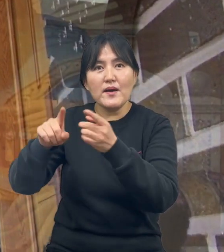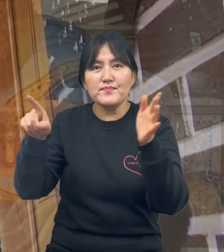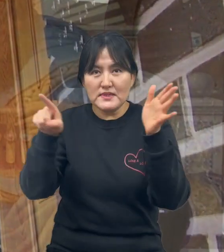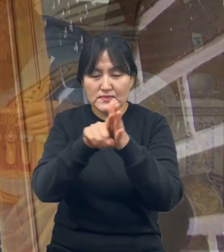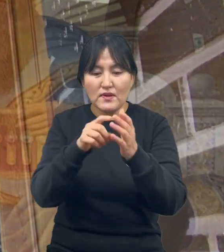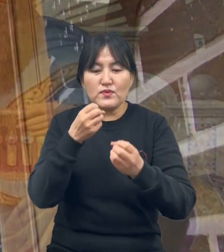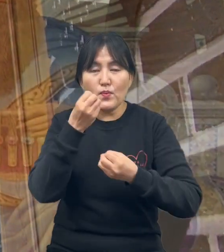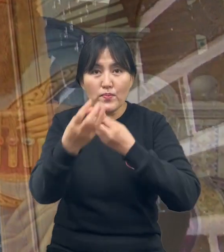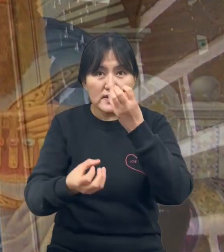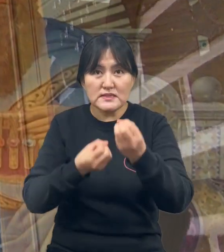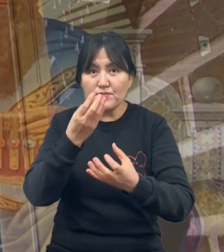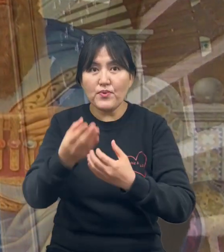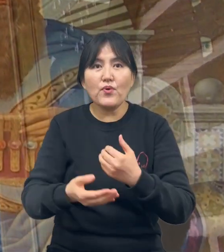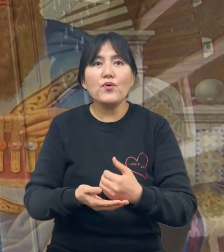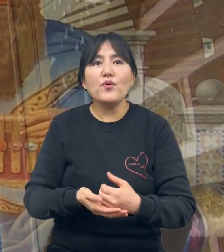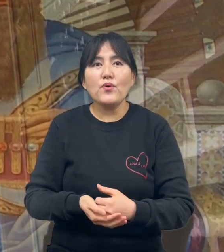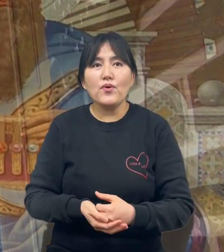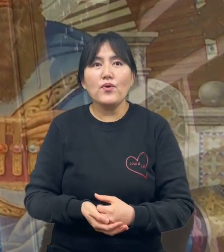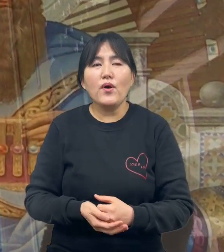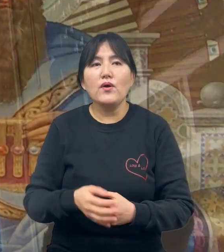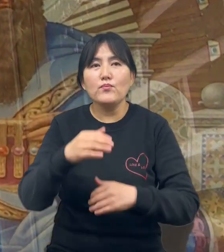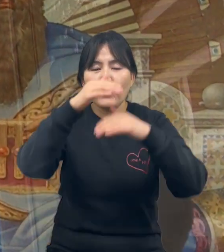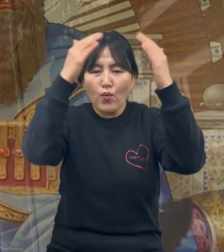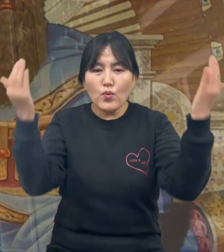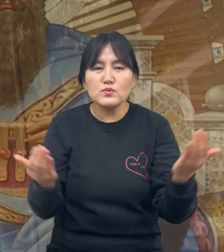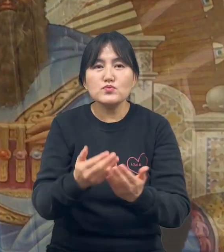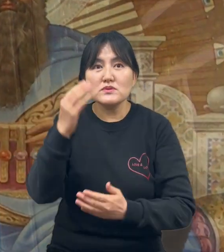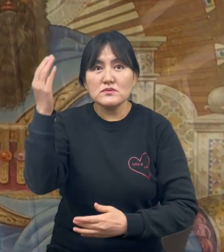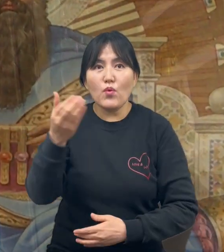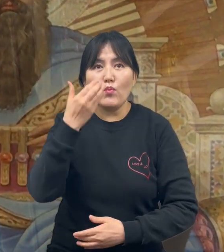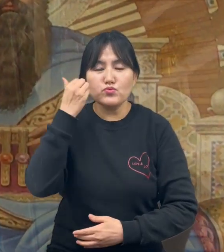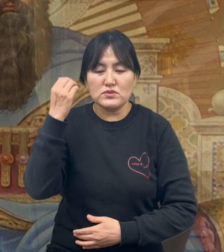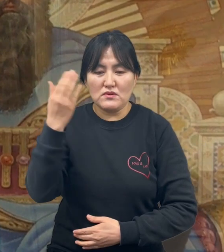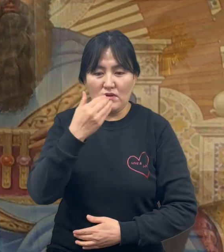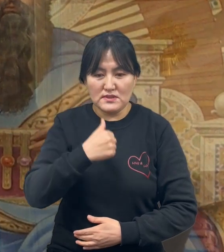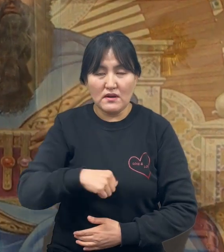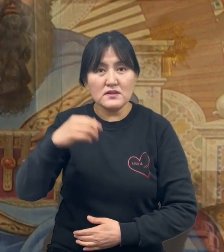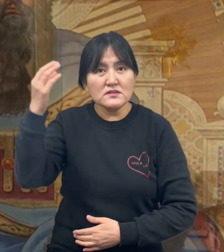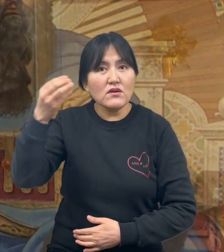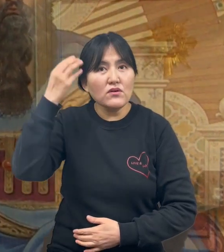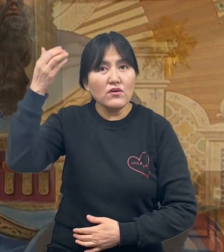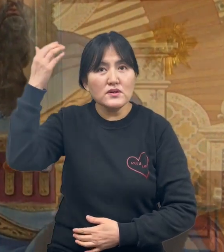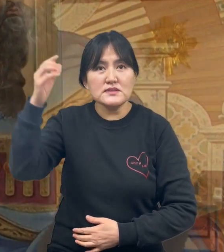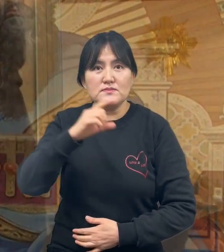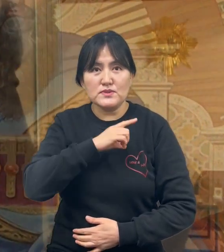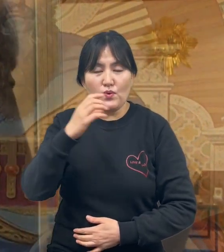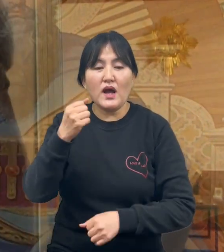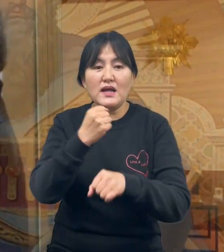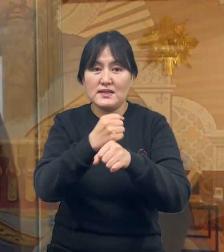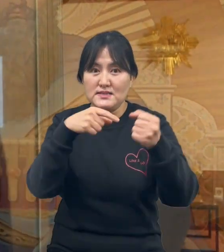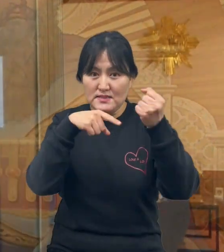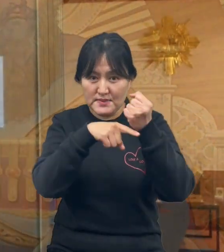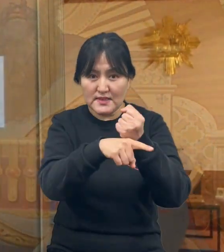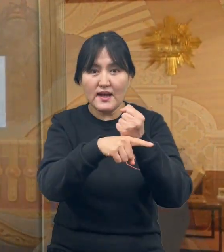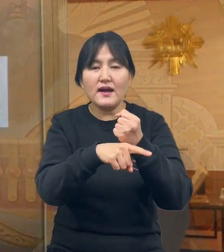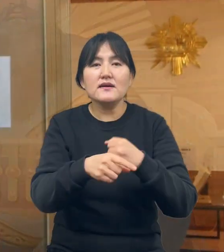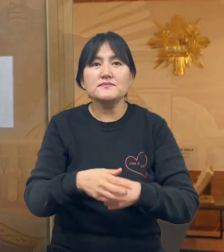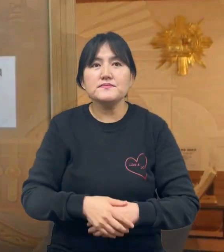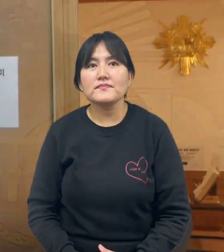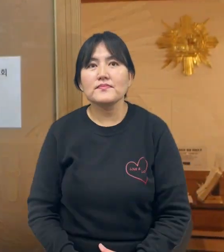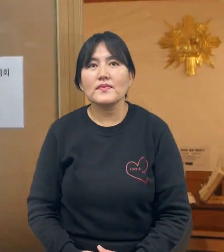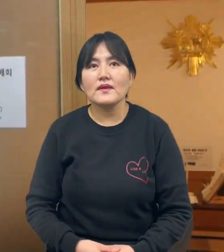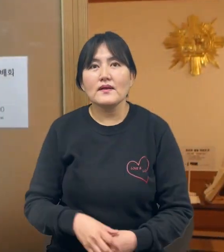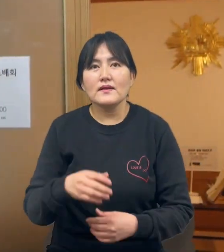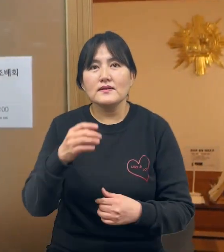한 본체로서 새 위격이신 하느님을 그대로 믿겠다는 고백이며 모든 일을 성부와 성자와 성령의